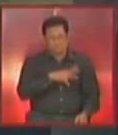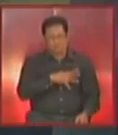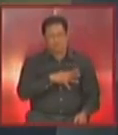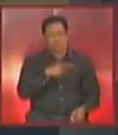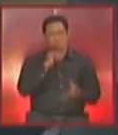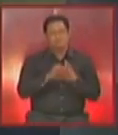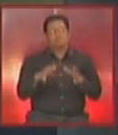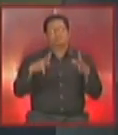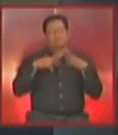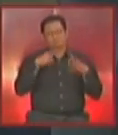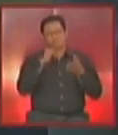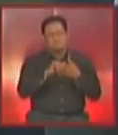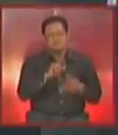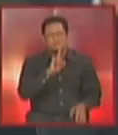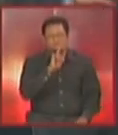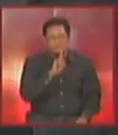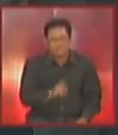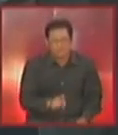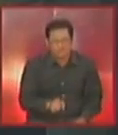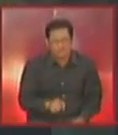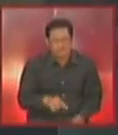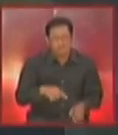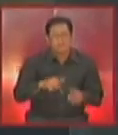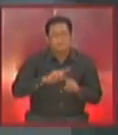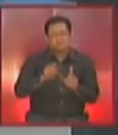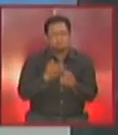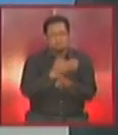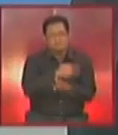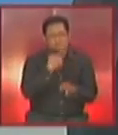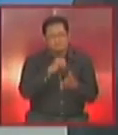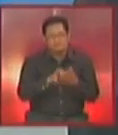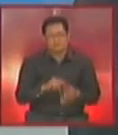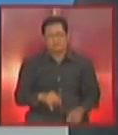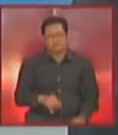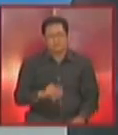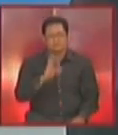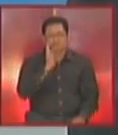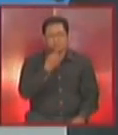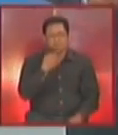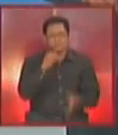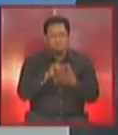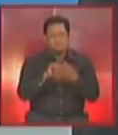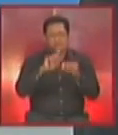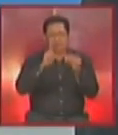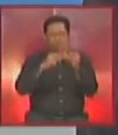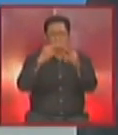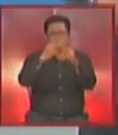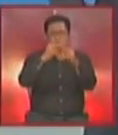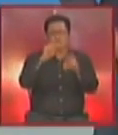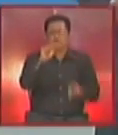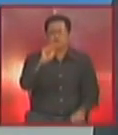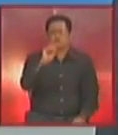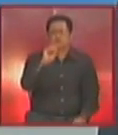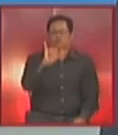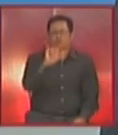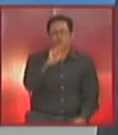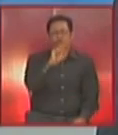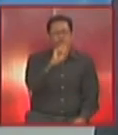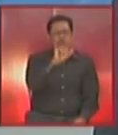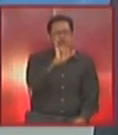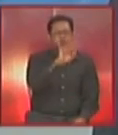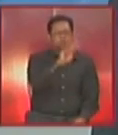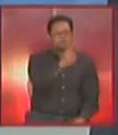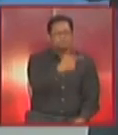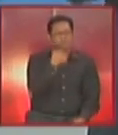papetiks-petiks, imbes po maging handa. Pero maiba tayo. Ano nga ba ito pinapauso ng mga aktivista na noy-noying? Parang planking lang, pero